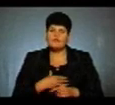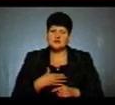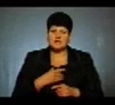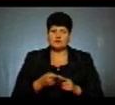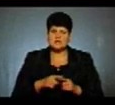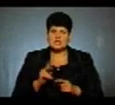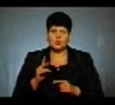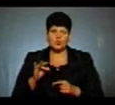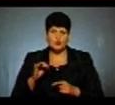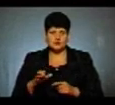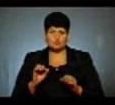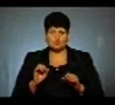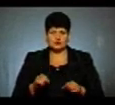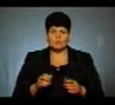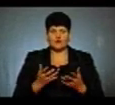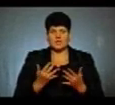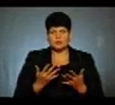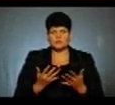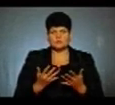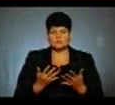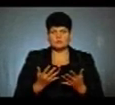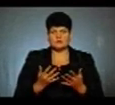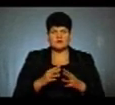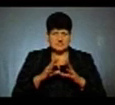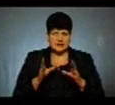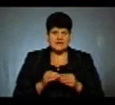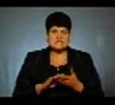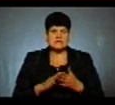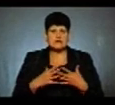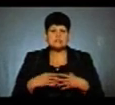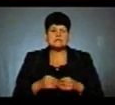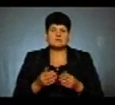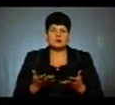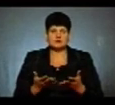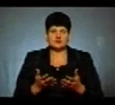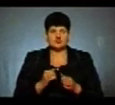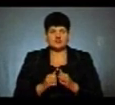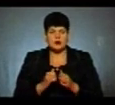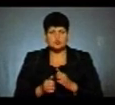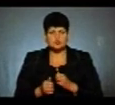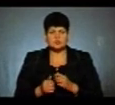курс запровадити? Можливо, статистика по кількості, ну, взагалі, стан сімей, наскільки вони часто